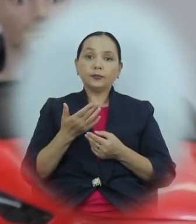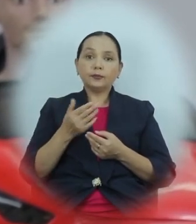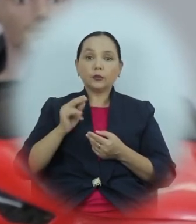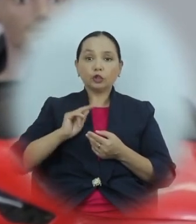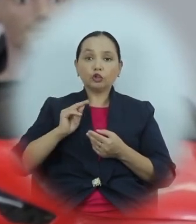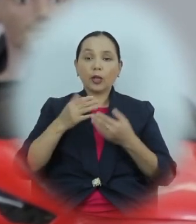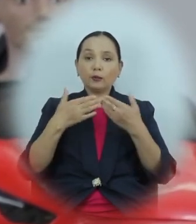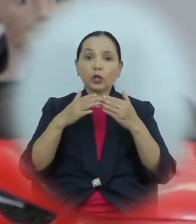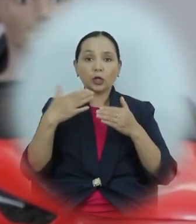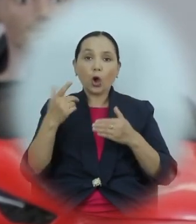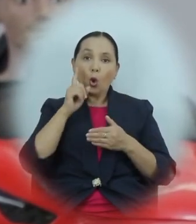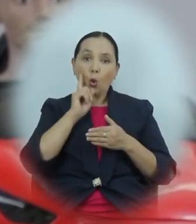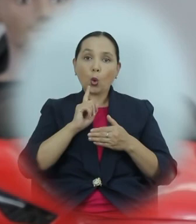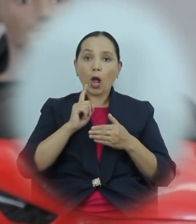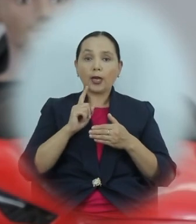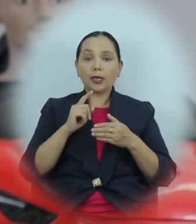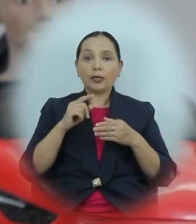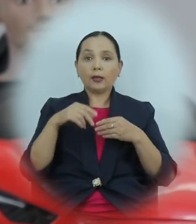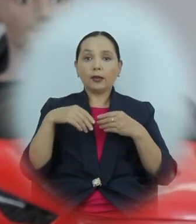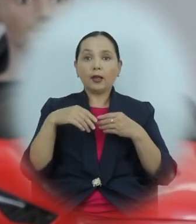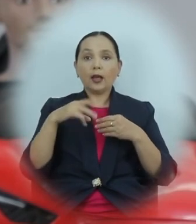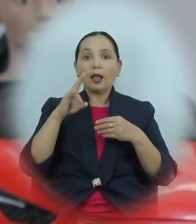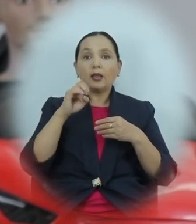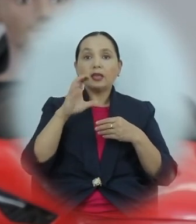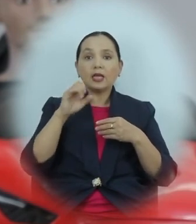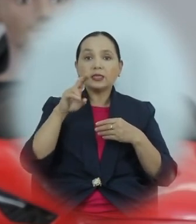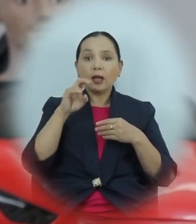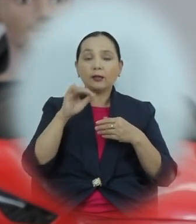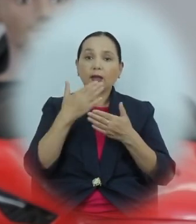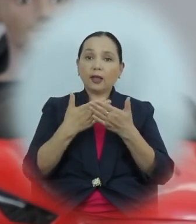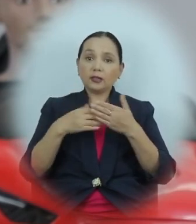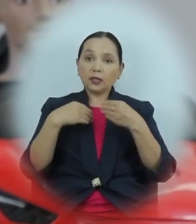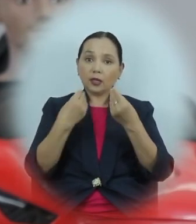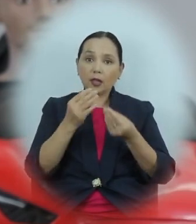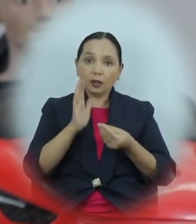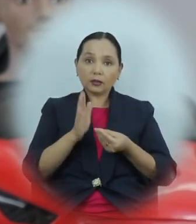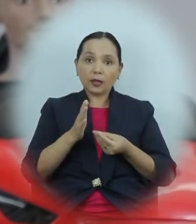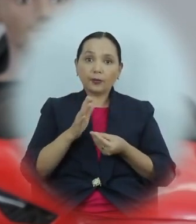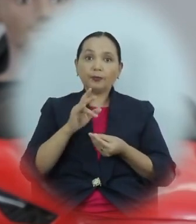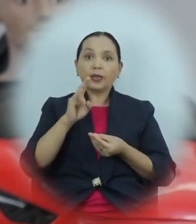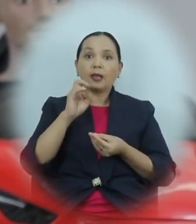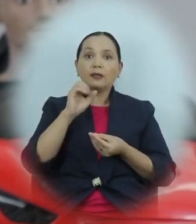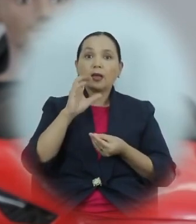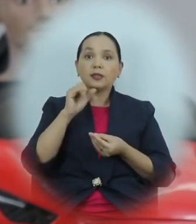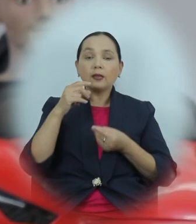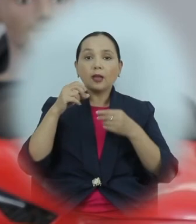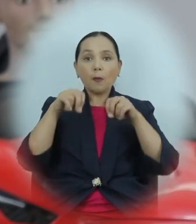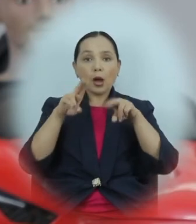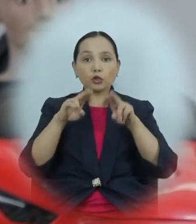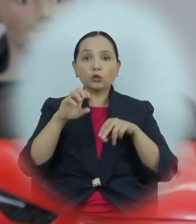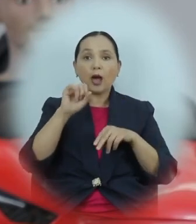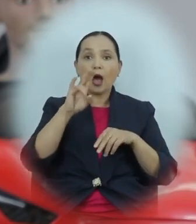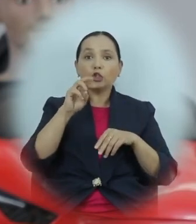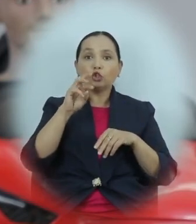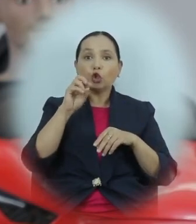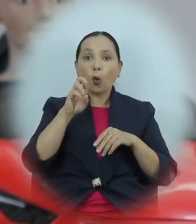ishlab chiqaruvchilar tomonidan qulaylik nasadga ham tavsiya etishadi. Nasadga degani, ya'ni maxsus anjom degan